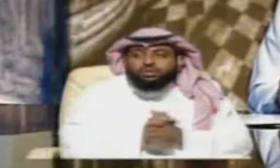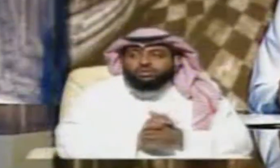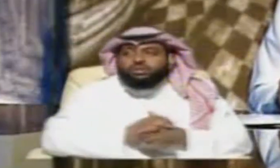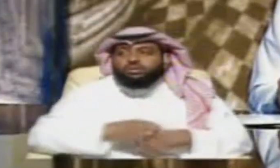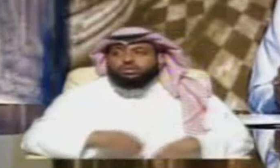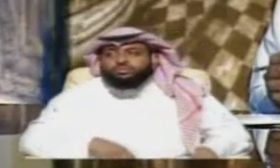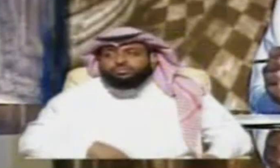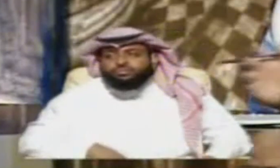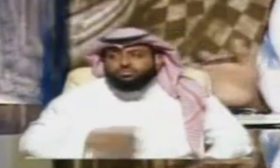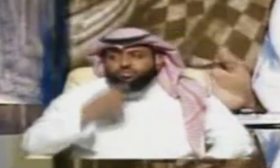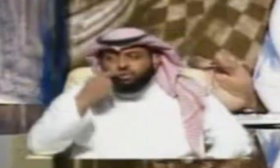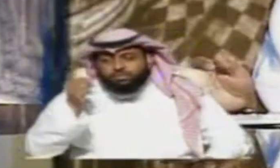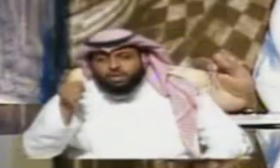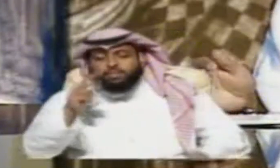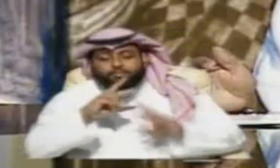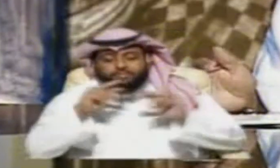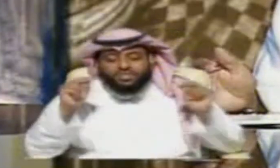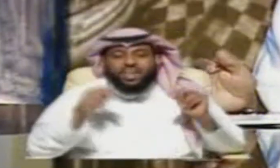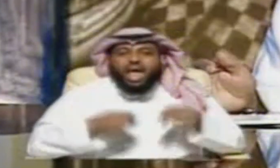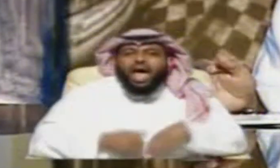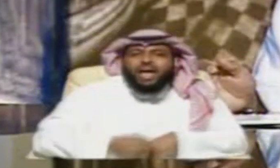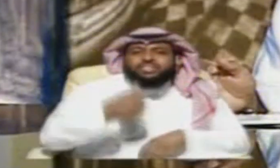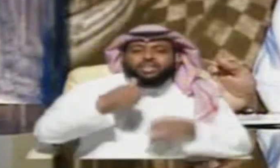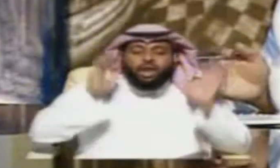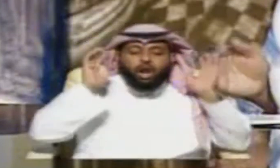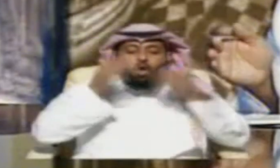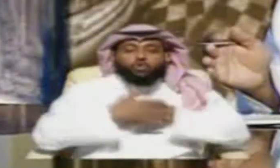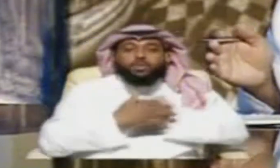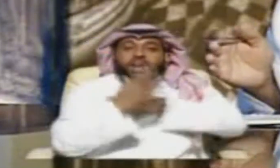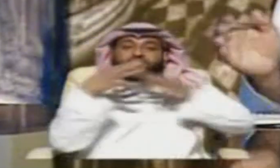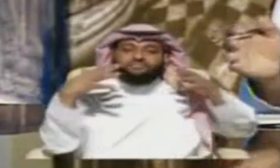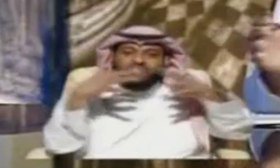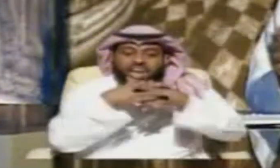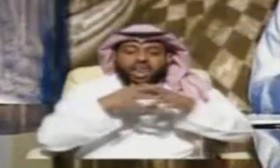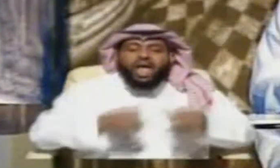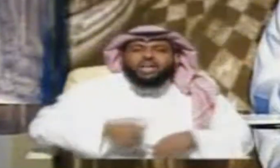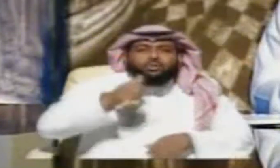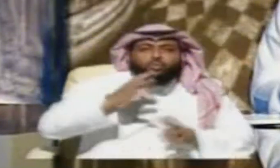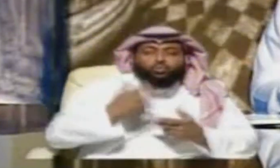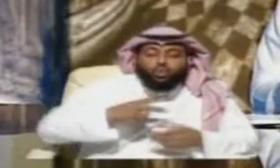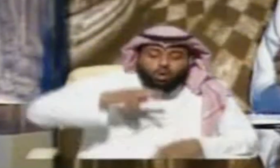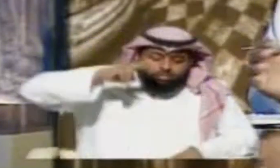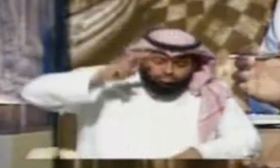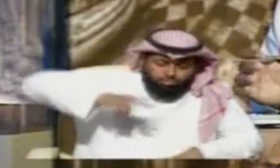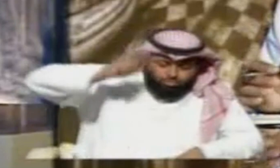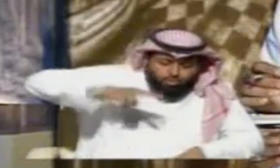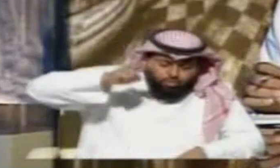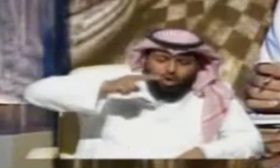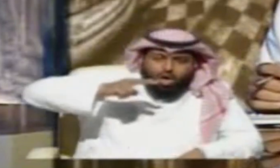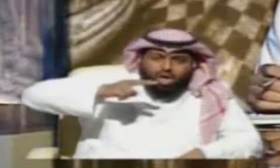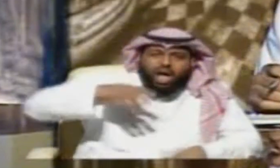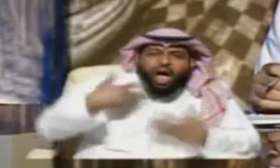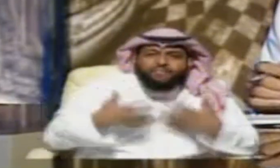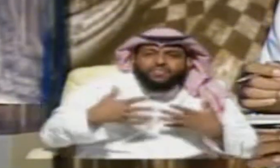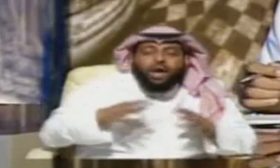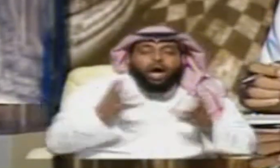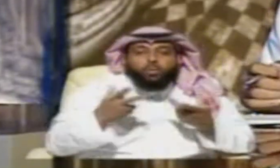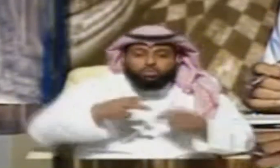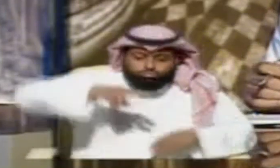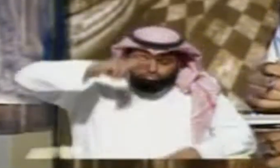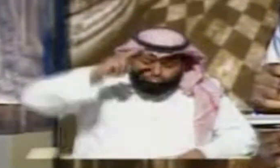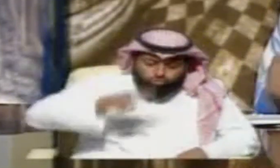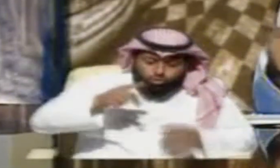إطالة الركعات أم إطالة يعني عدد الركعات يصلي الإنسان عدد أطول أم أن